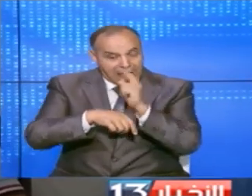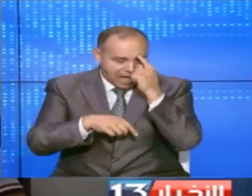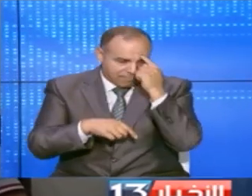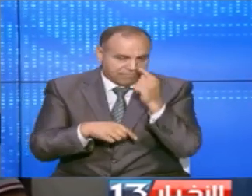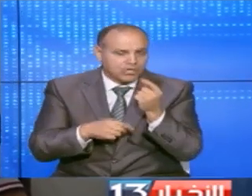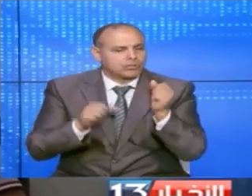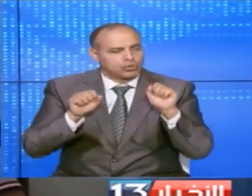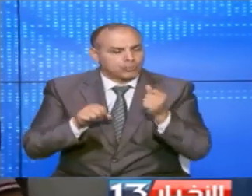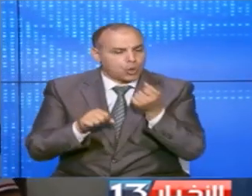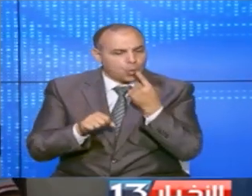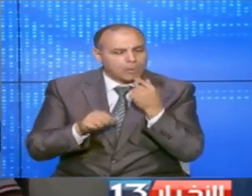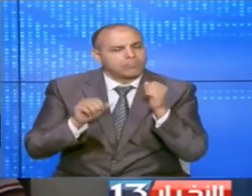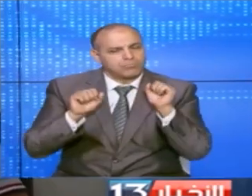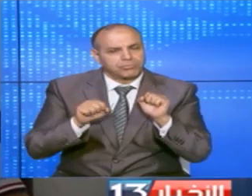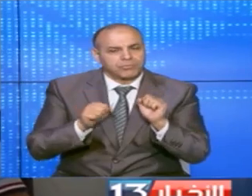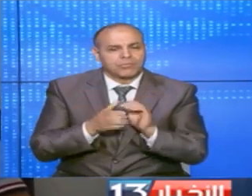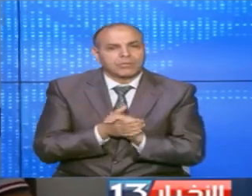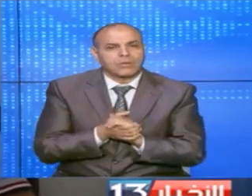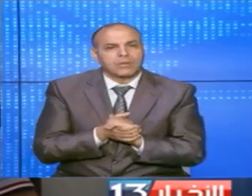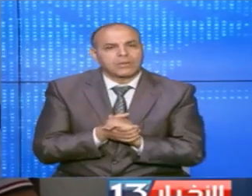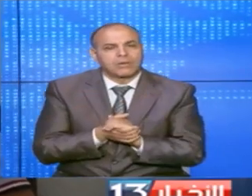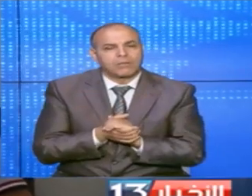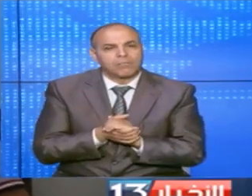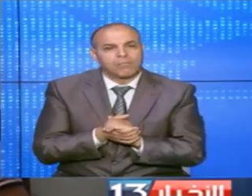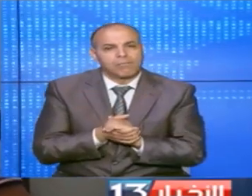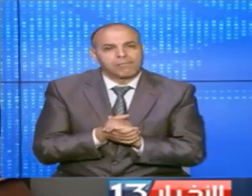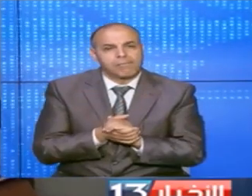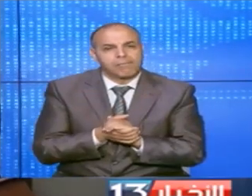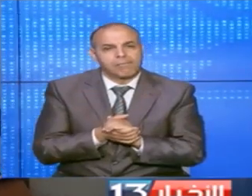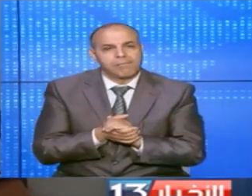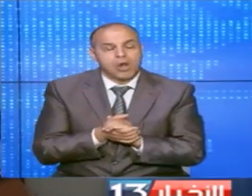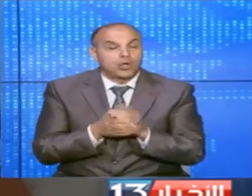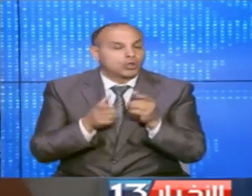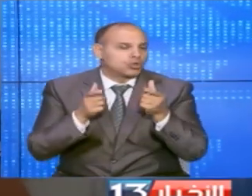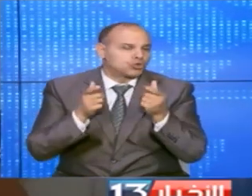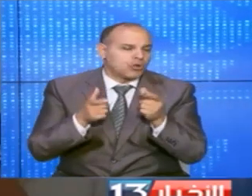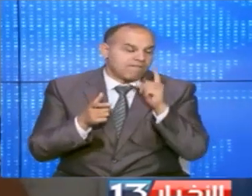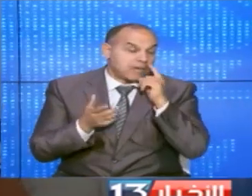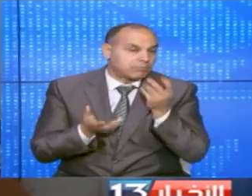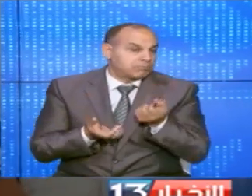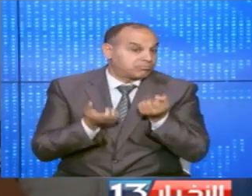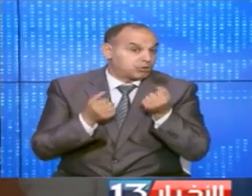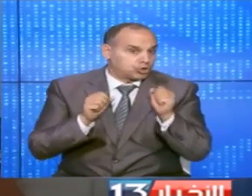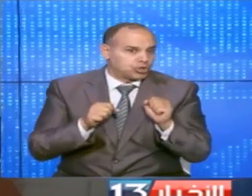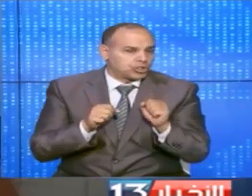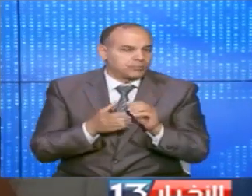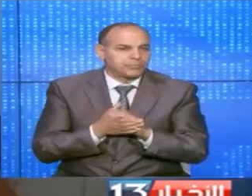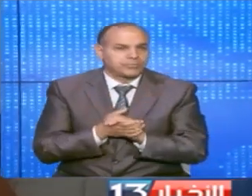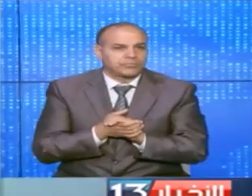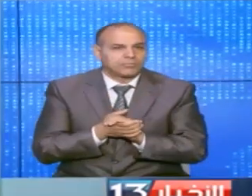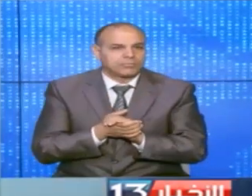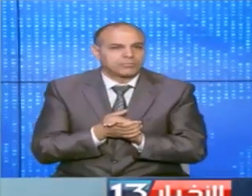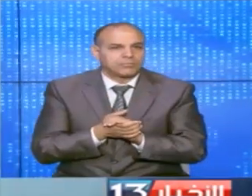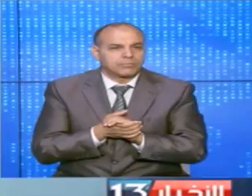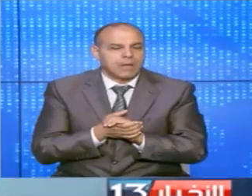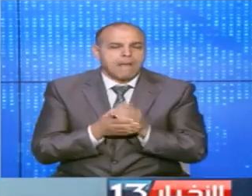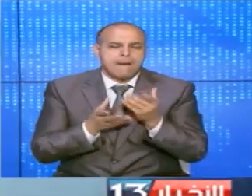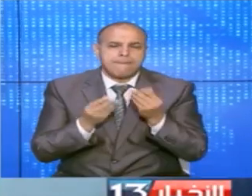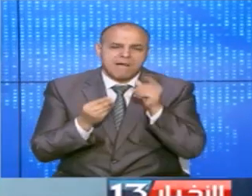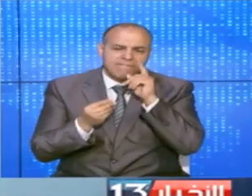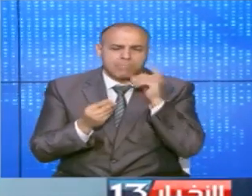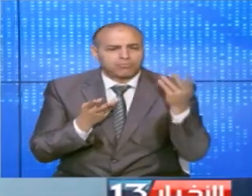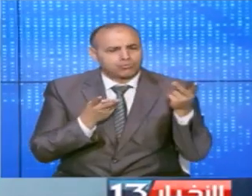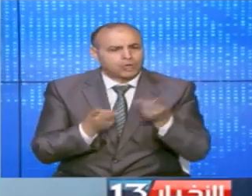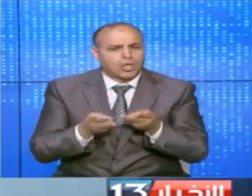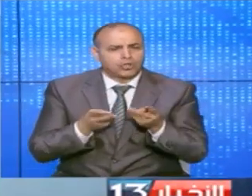على قد ما ال اه معناها فرص النجاه نقول تكون كبيره عدد من النساء الحاضرات